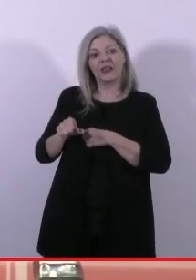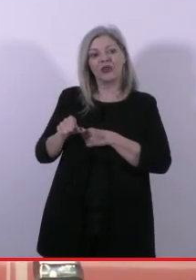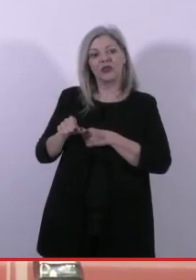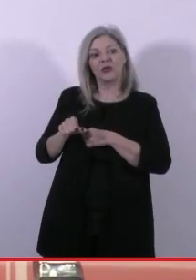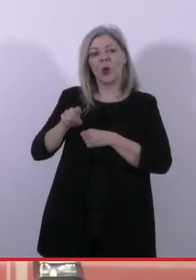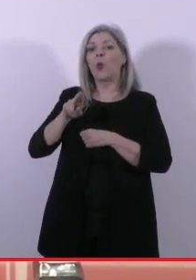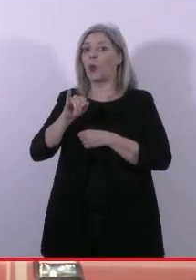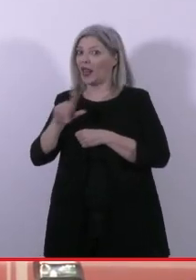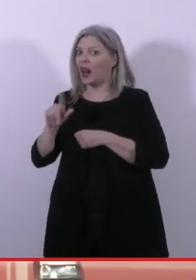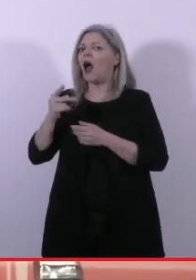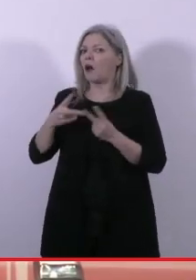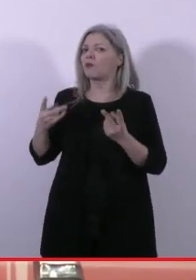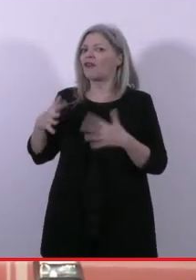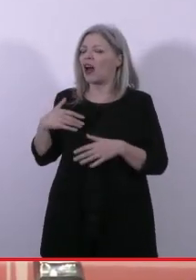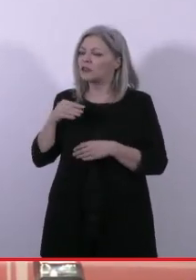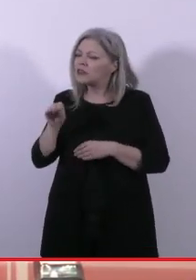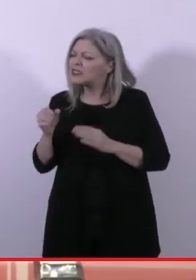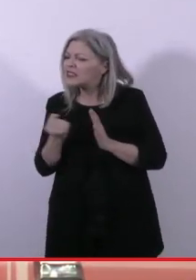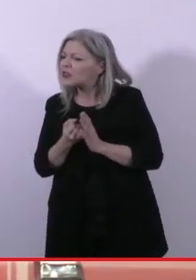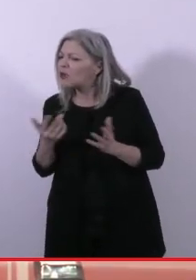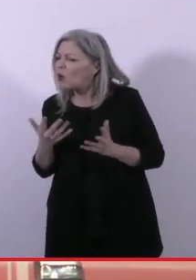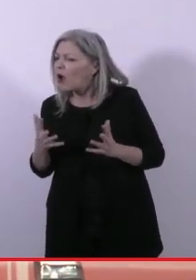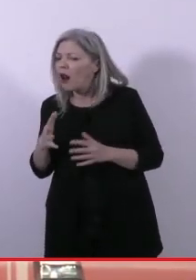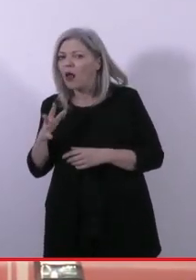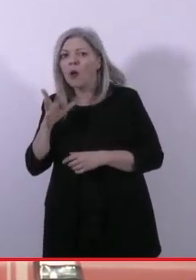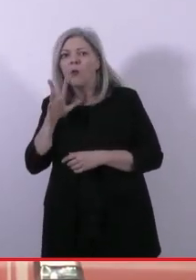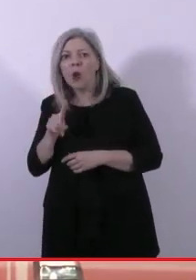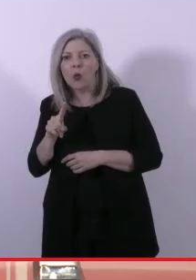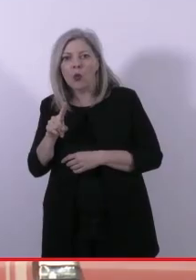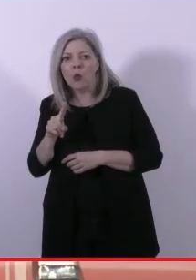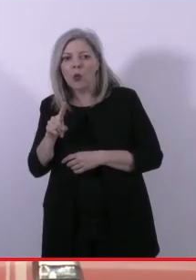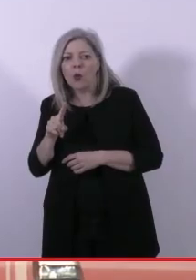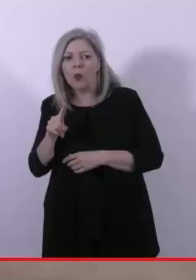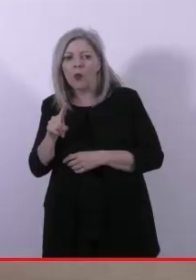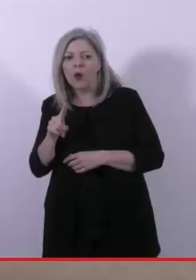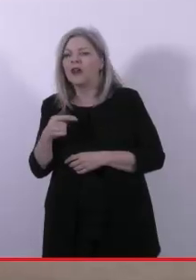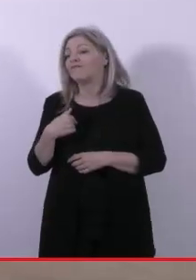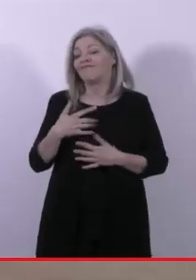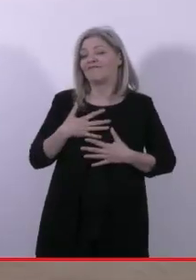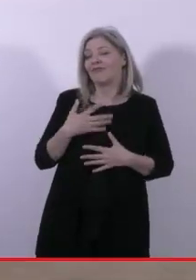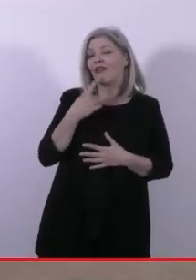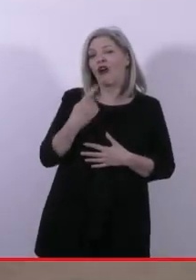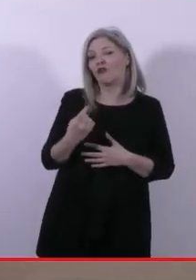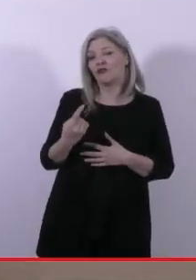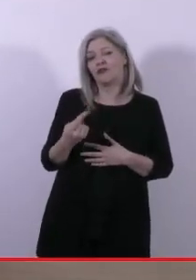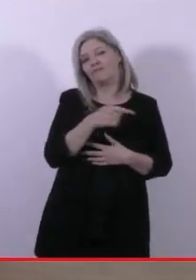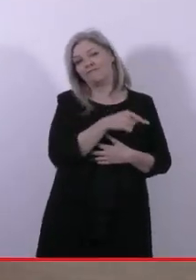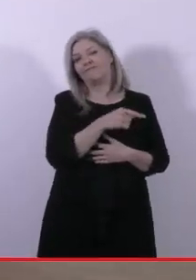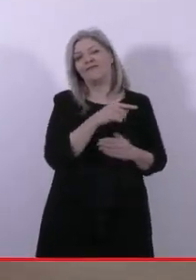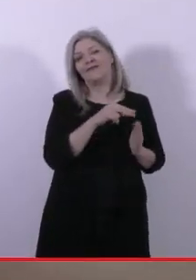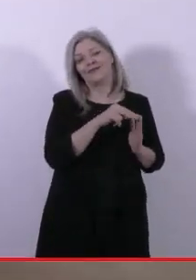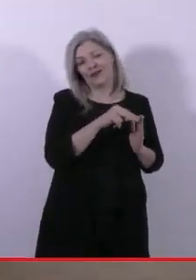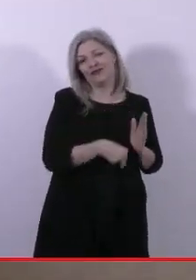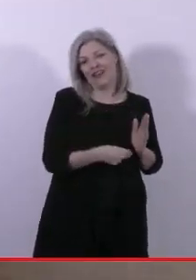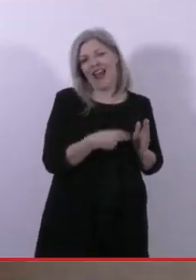di che colore fosse il suo simbolo e mi rispose blu. E io gli dissi: io amo il rosso e quindi mi sono iscritta alla FLAI CGIL.